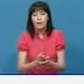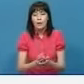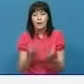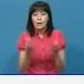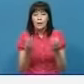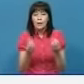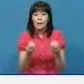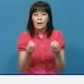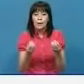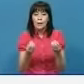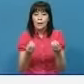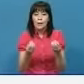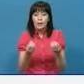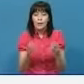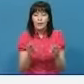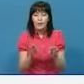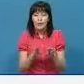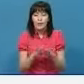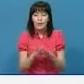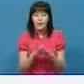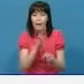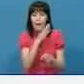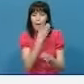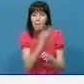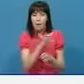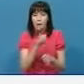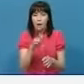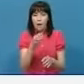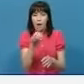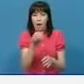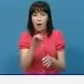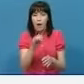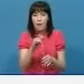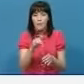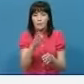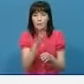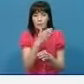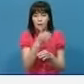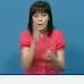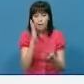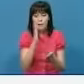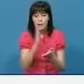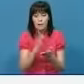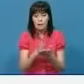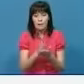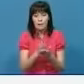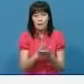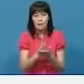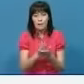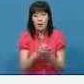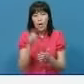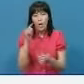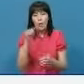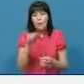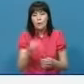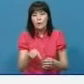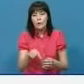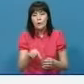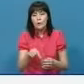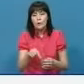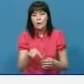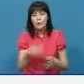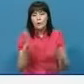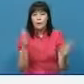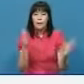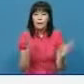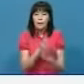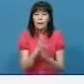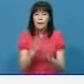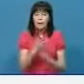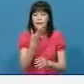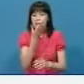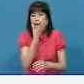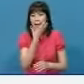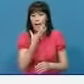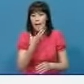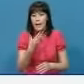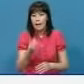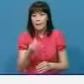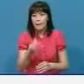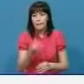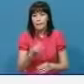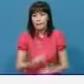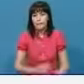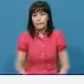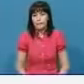қатар парк Абай саябағы ішінде орналасқандықтан бұл жердің қолайлы микроклиматы өз әсерін